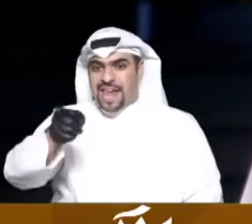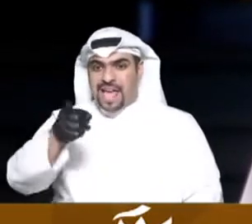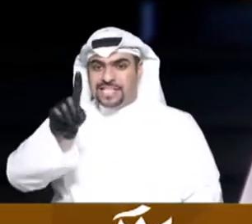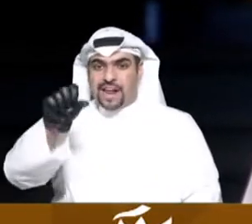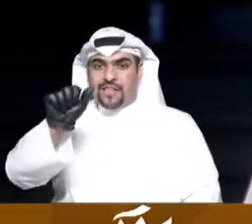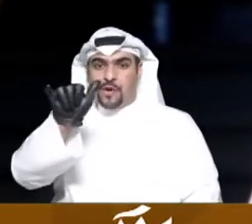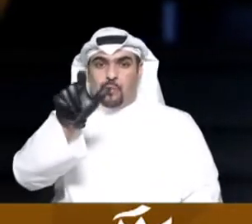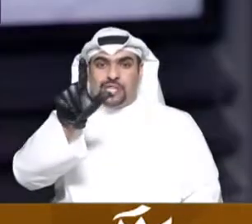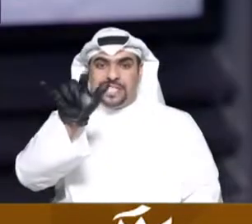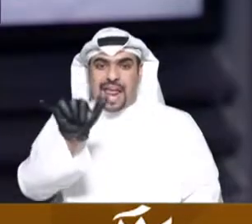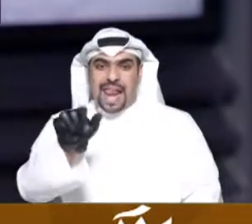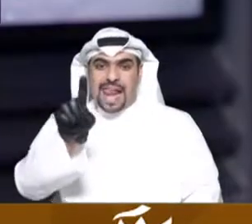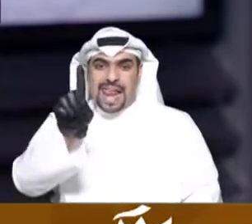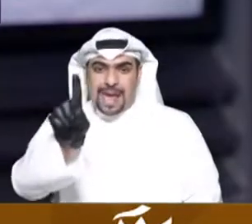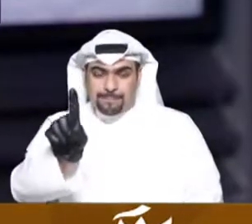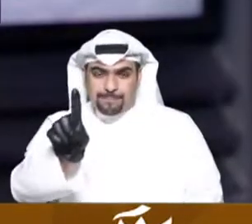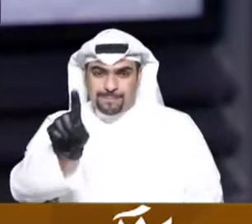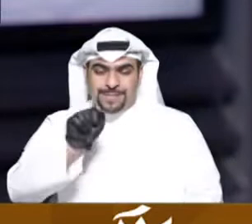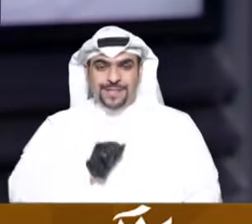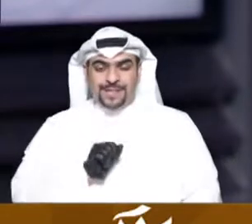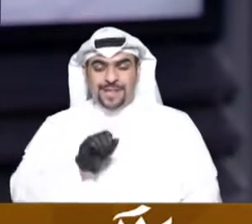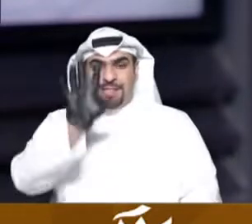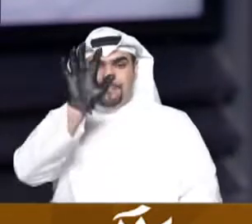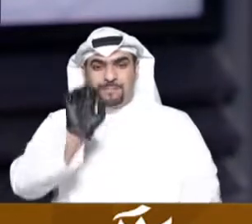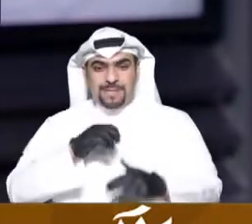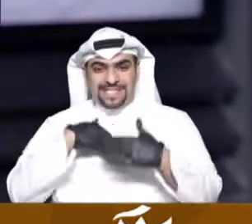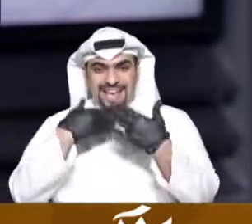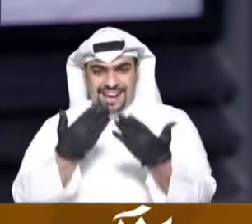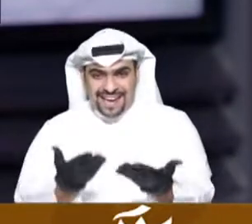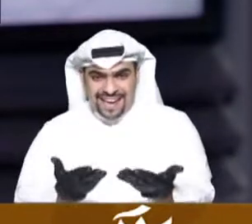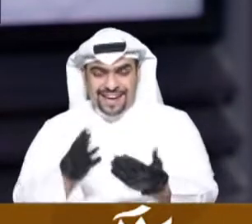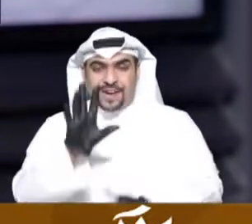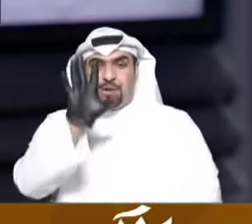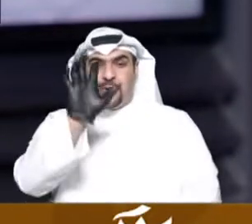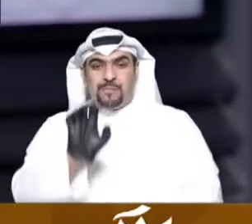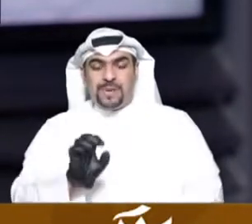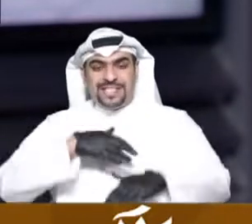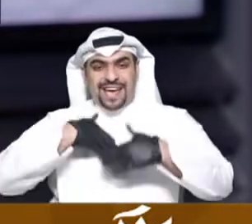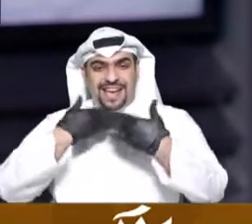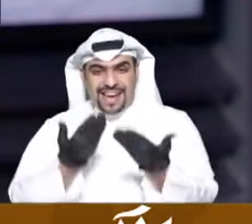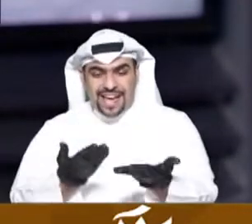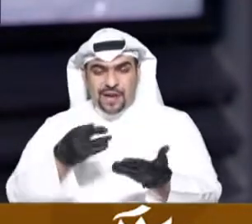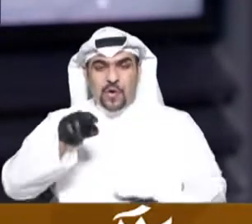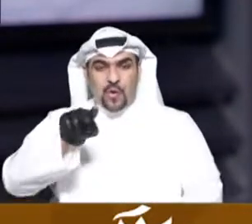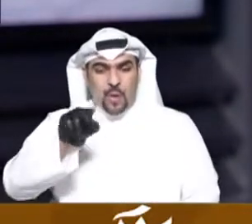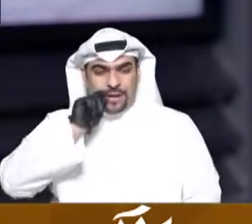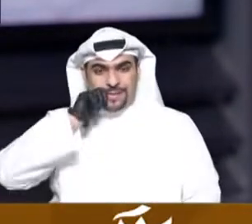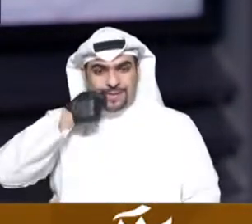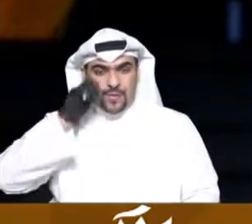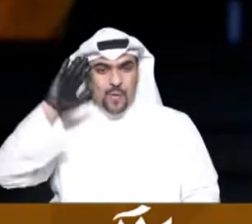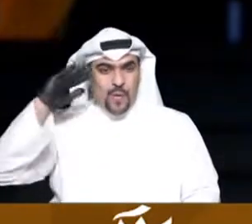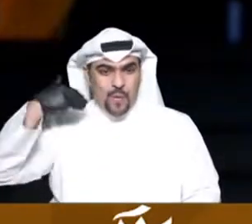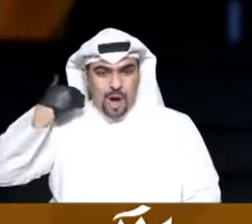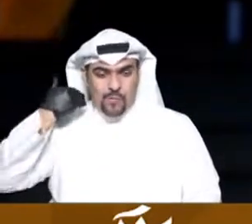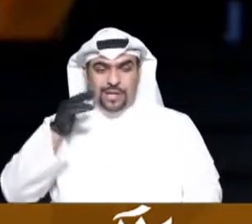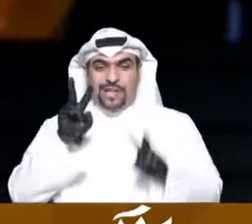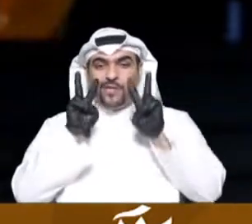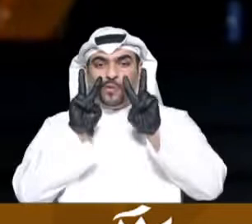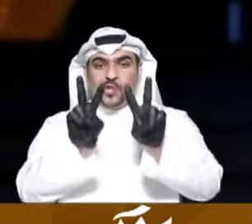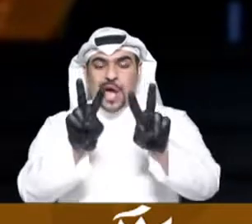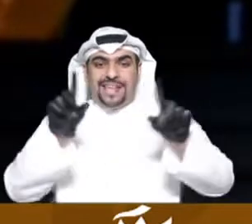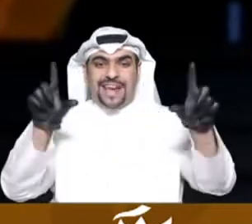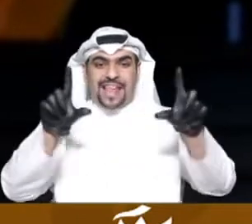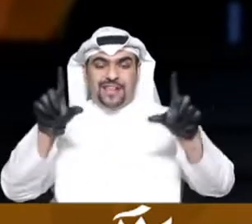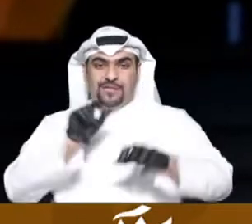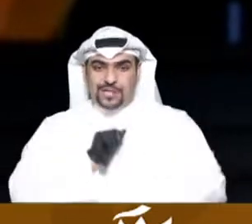عقيد ناصر، مساك الله بالخير. مساك الله بالنور، مسي عليك بالخير ومسي على أخواني وأخواتي المشاهدين. اليوم الحقيقة يعني جهود وزارة